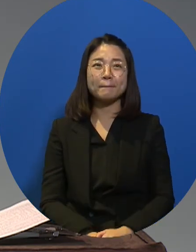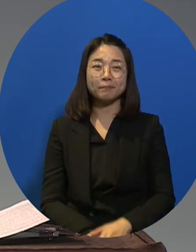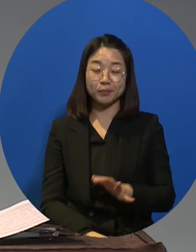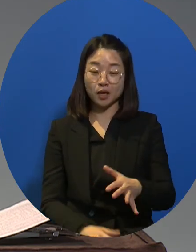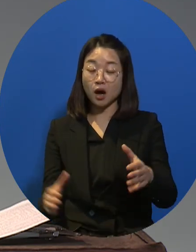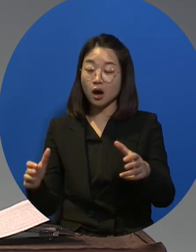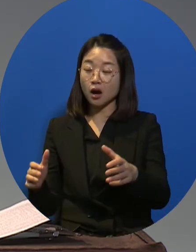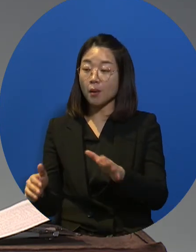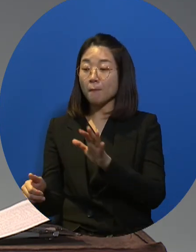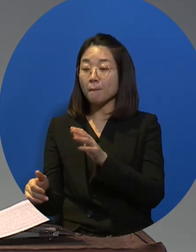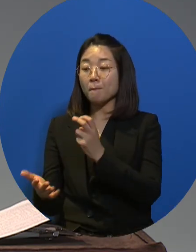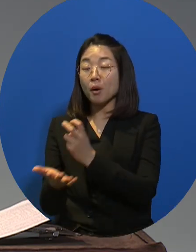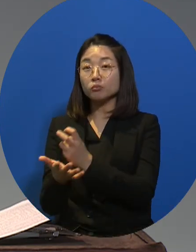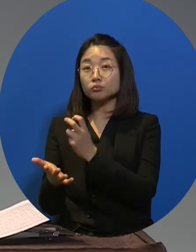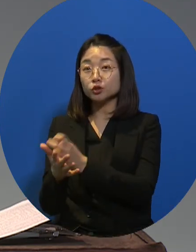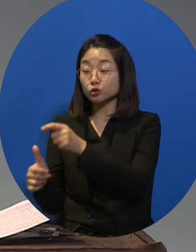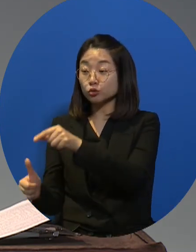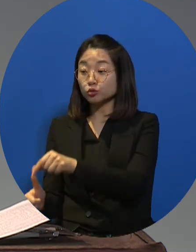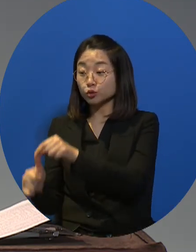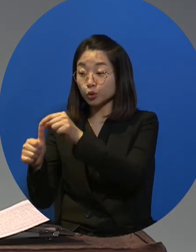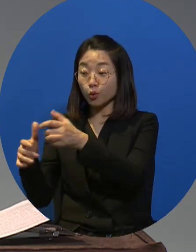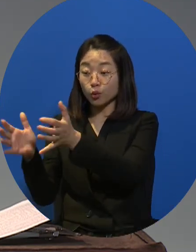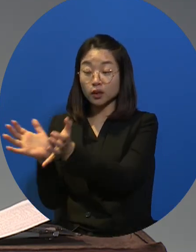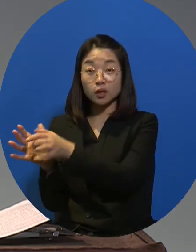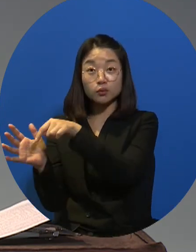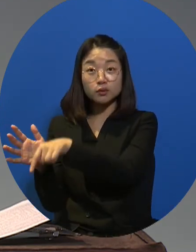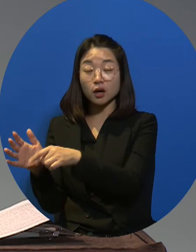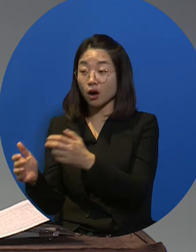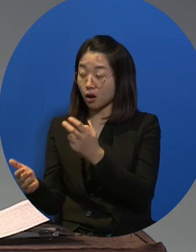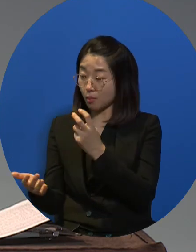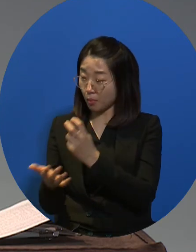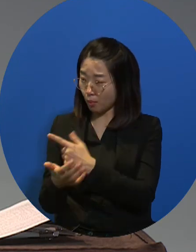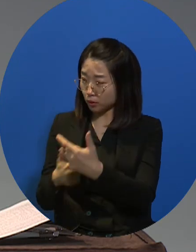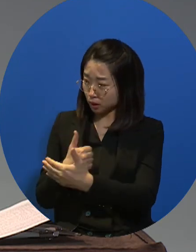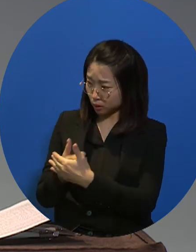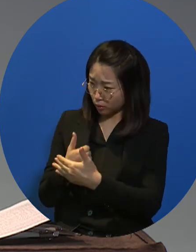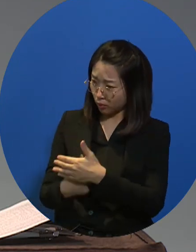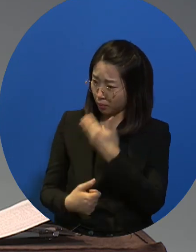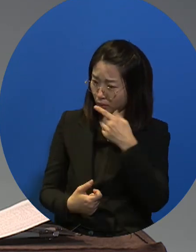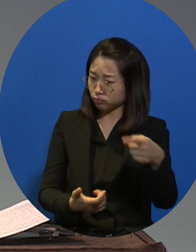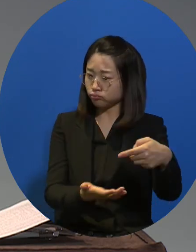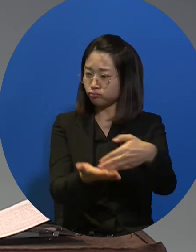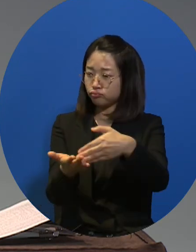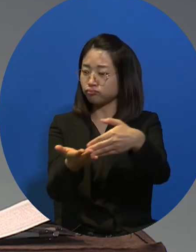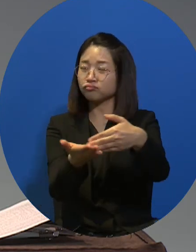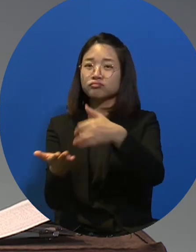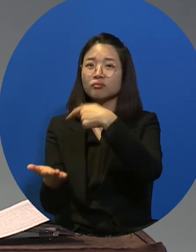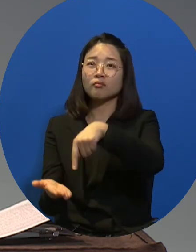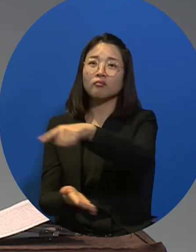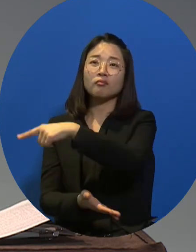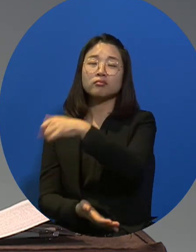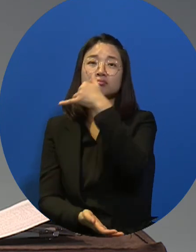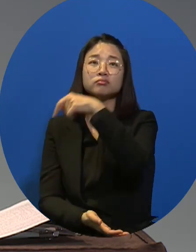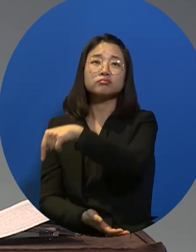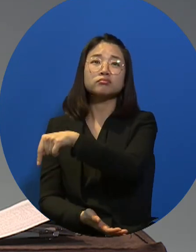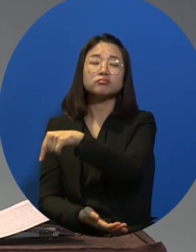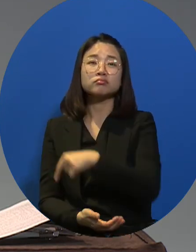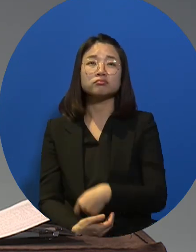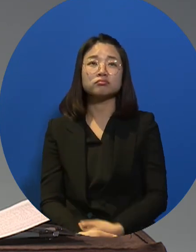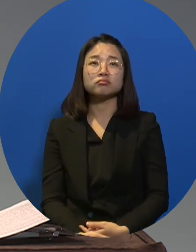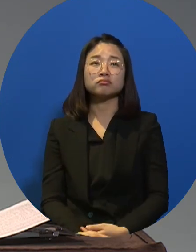법률구조공단을 통해서 경제적으로 어려움이 있는 분들은 구조를 절차를 지원을 받고